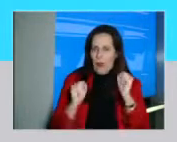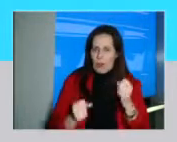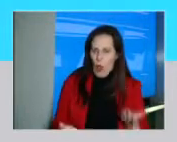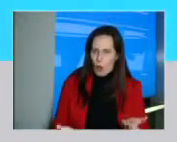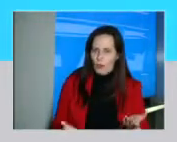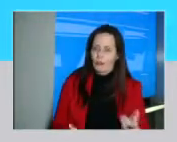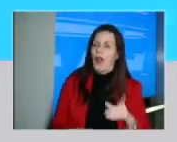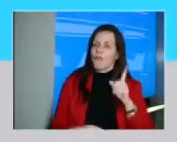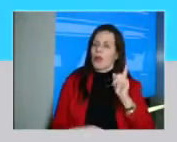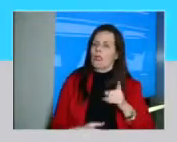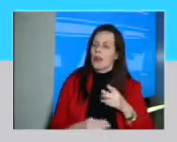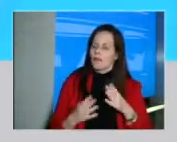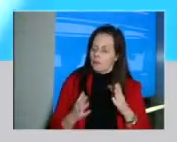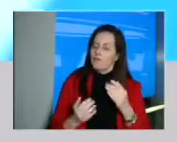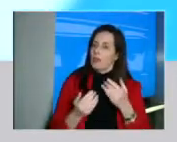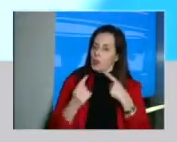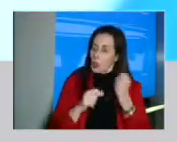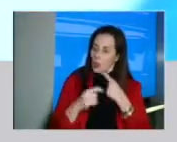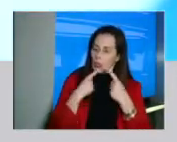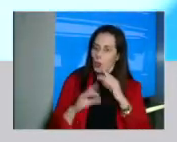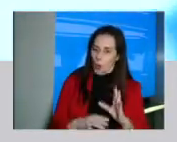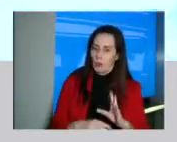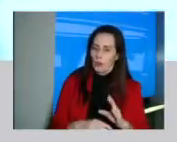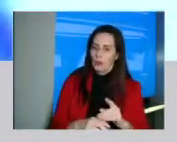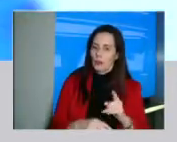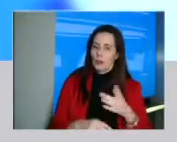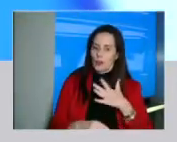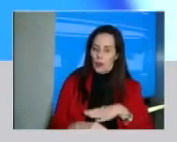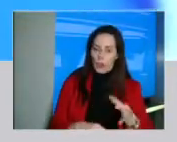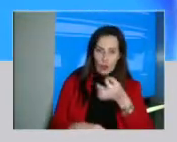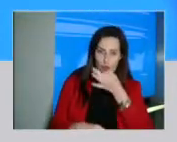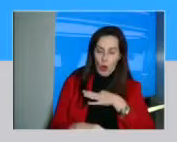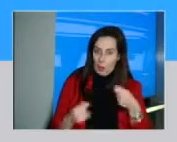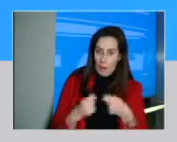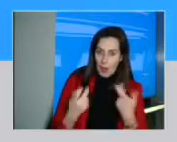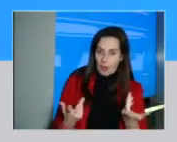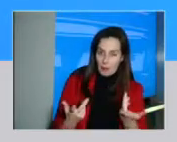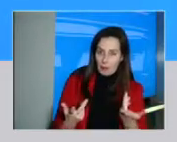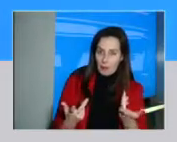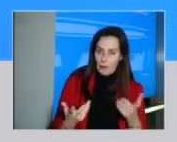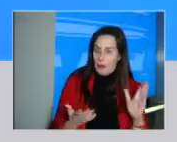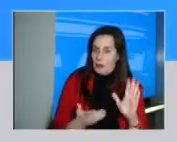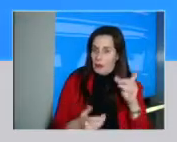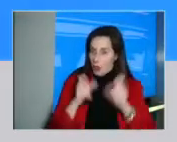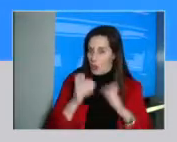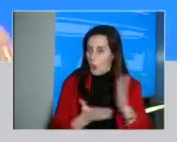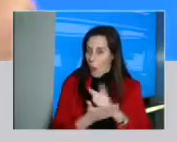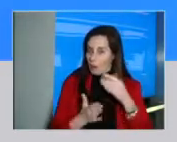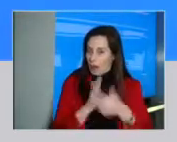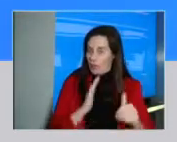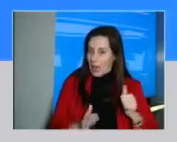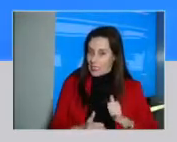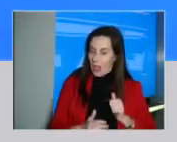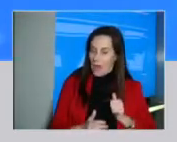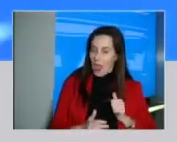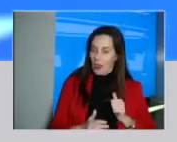ישראל, אבל צריך לפתוח את הדיון הזה באופן אמיתי. את רוצה לחלט את השאלה מבחינת הבשאלות של הציבור לוותר על צבא העם? כן,